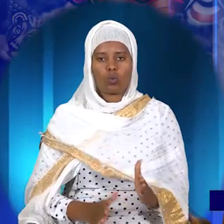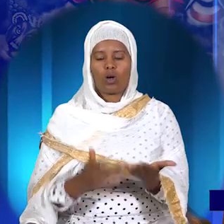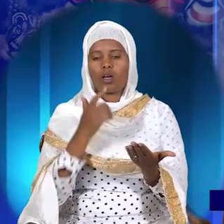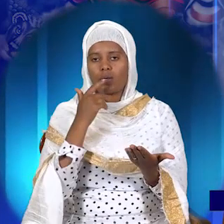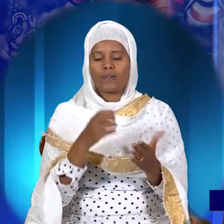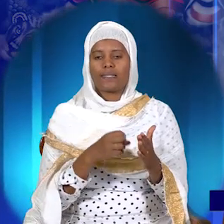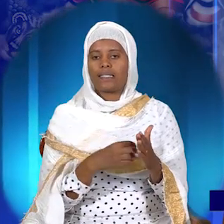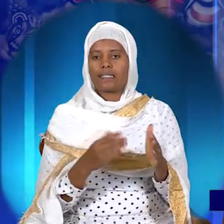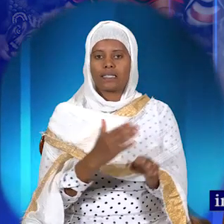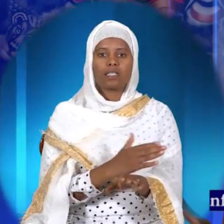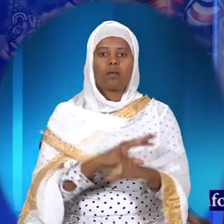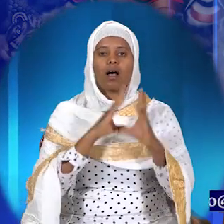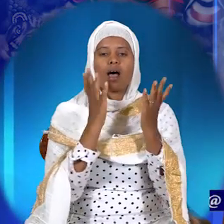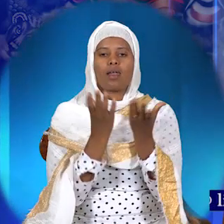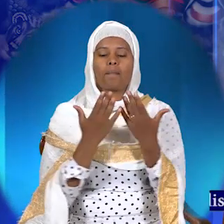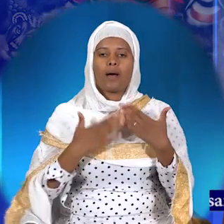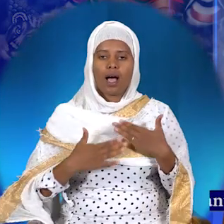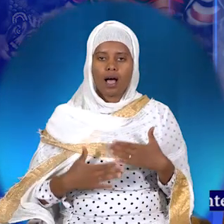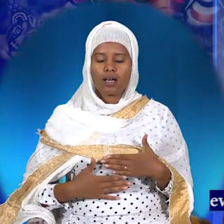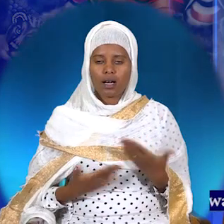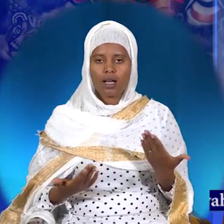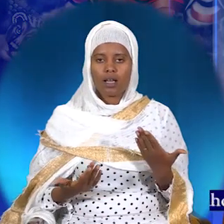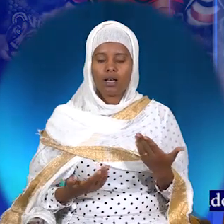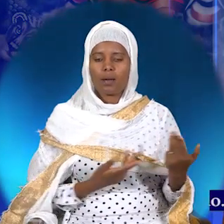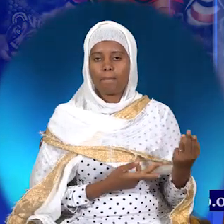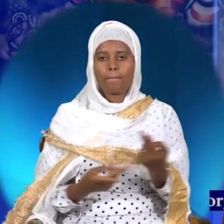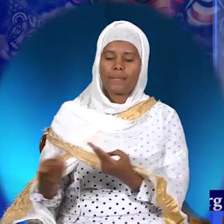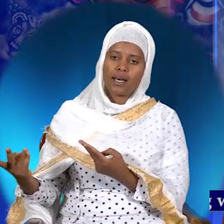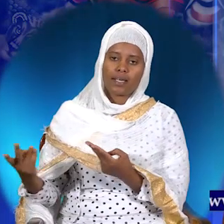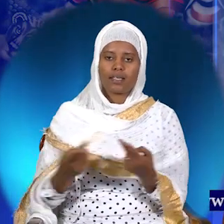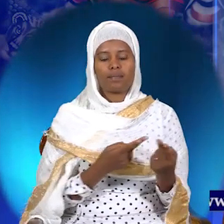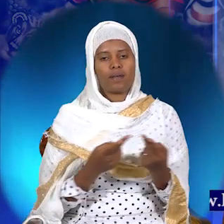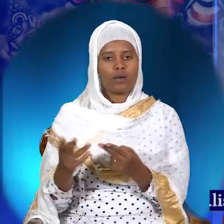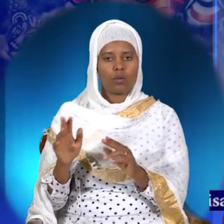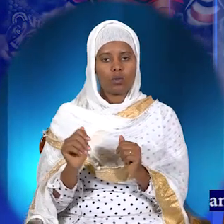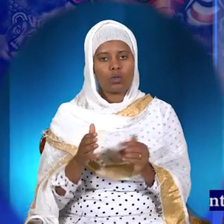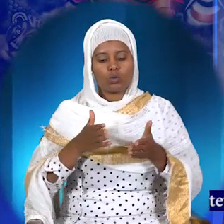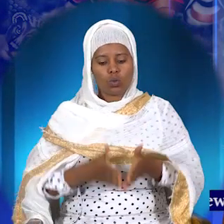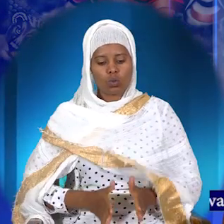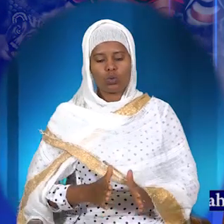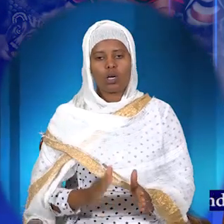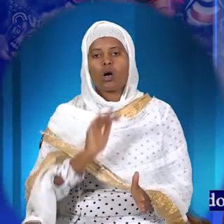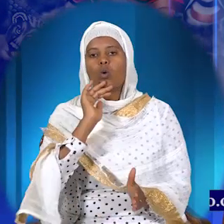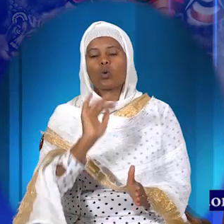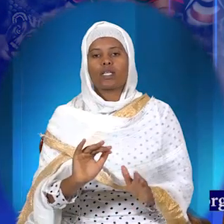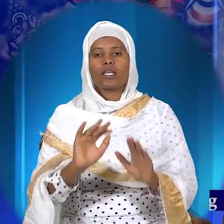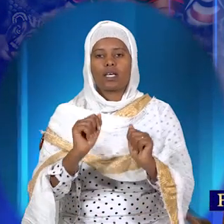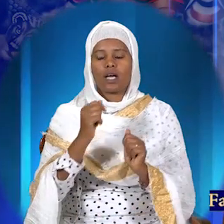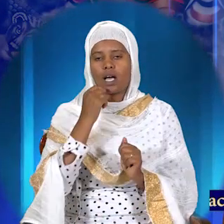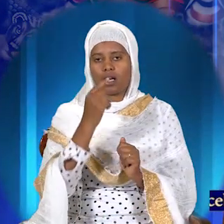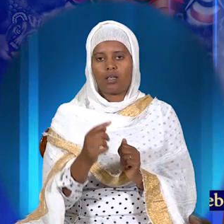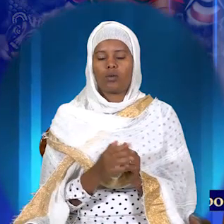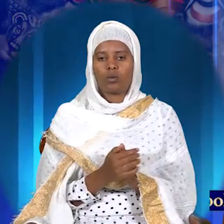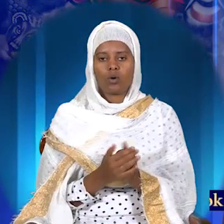ወለድኩኻ። ስለዚ ቅድመ ዓለም አካል ዘእም አካል ባህሪ ዘእም ባህሪ ዝወለድኩኻ ወደይ